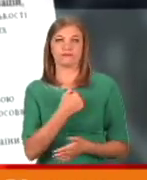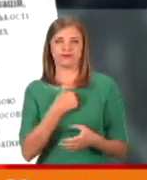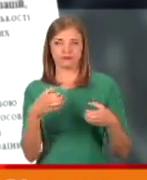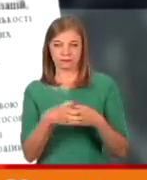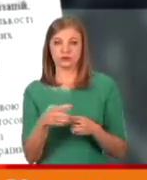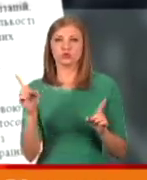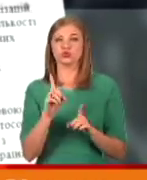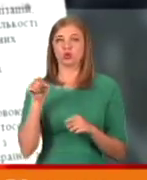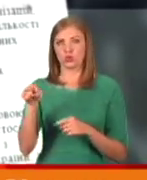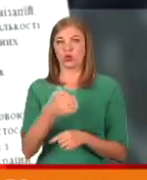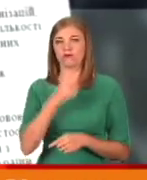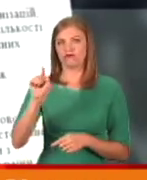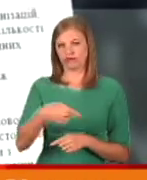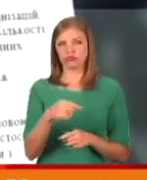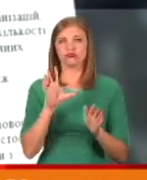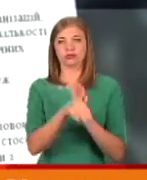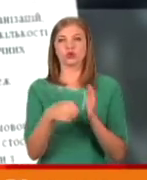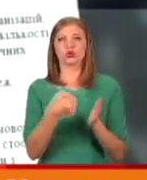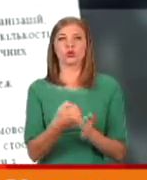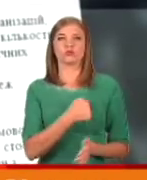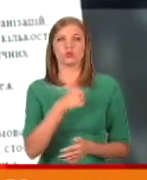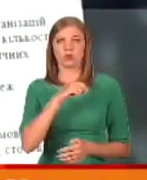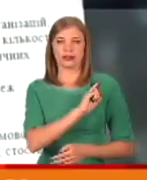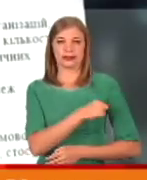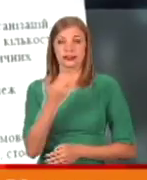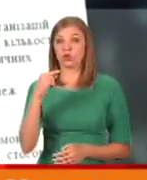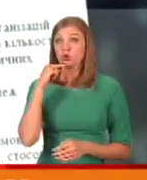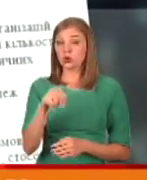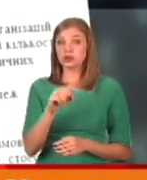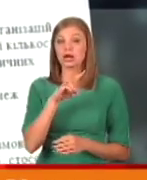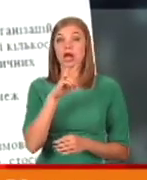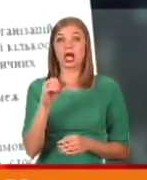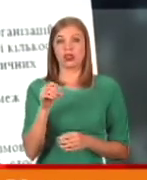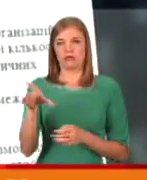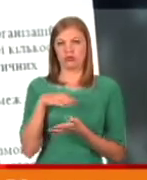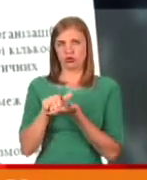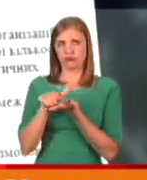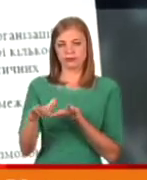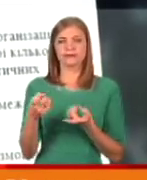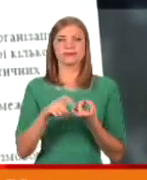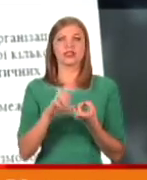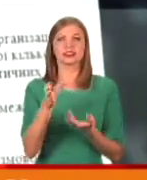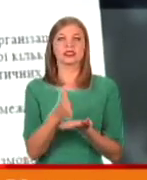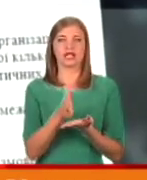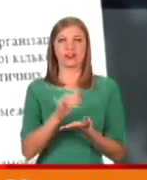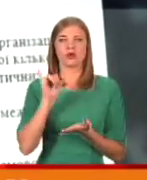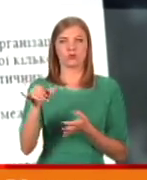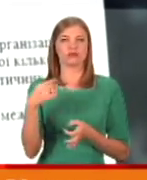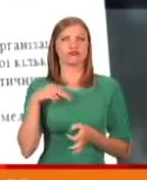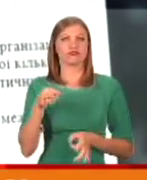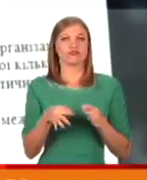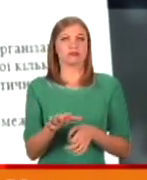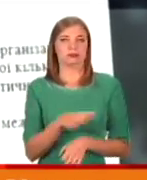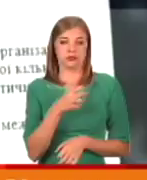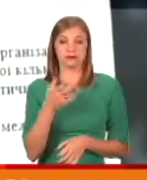військомату щодо його призову до лав Збройних сил Росії. Однак останньому було відмовлено у зв'язку з наявністю судимості.